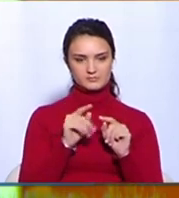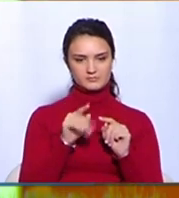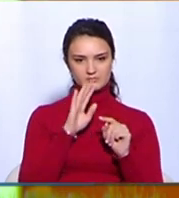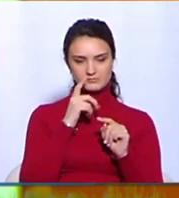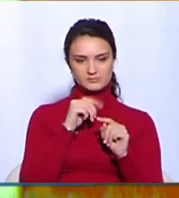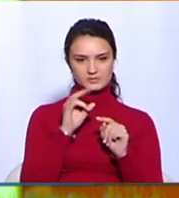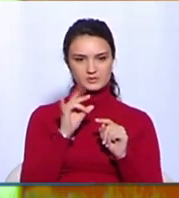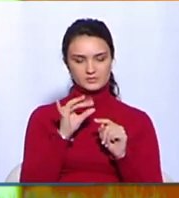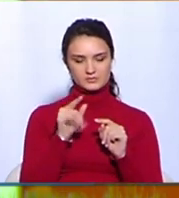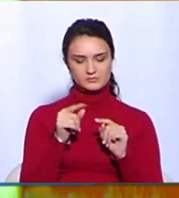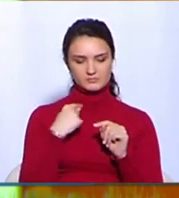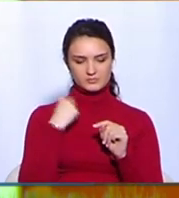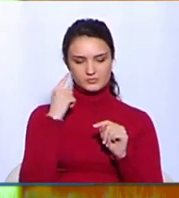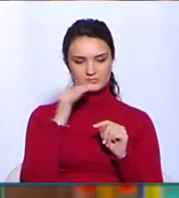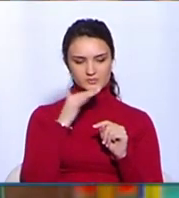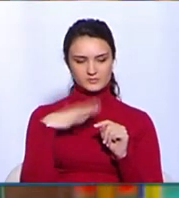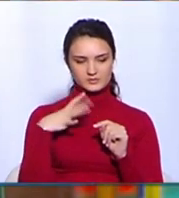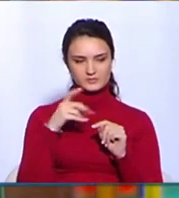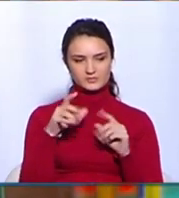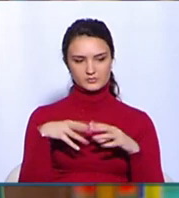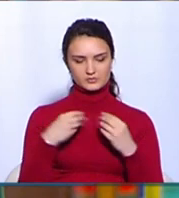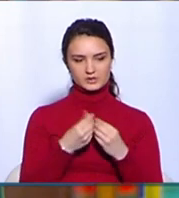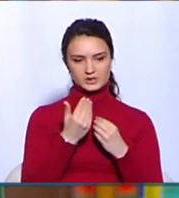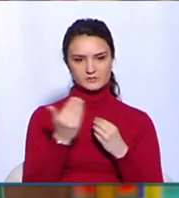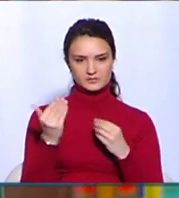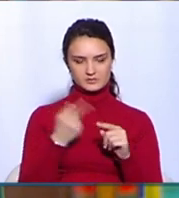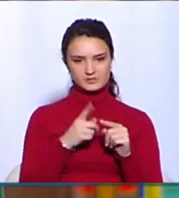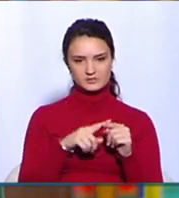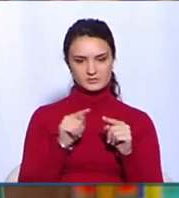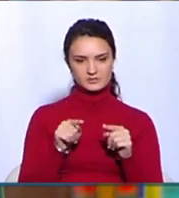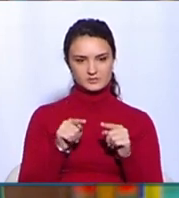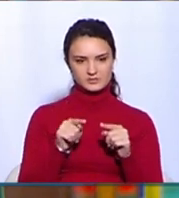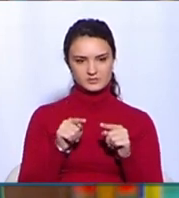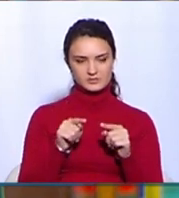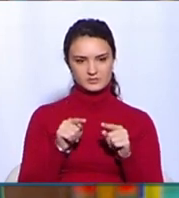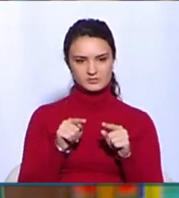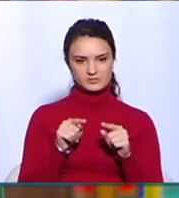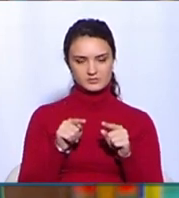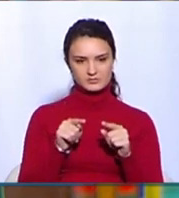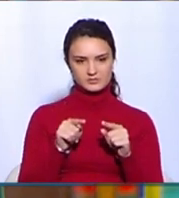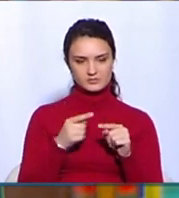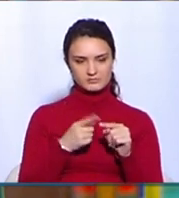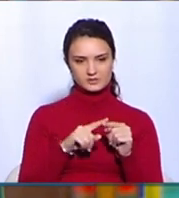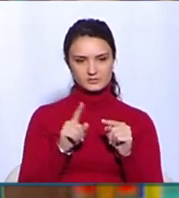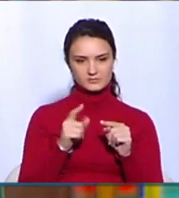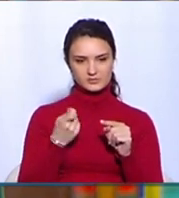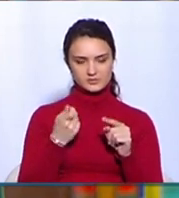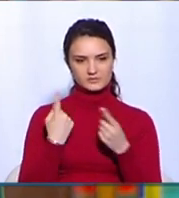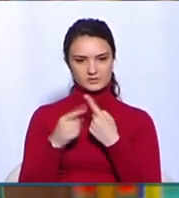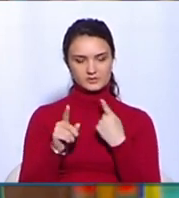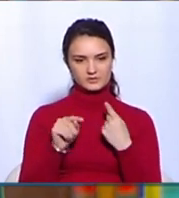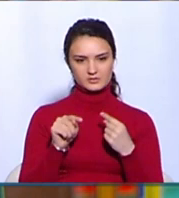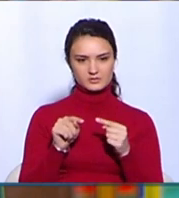თქვენთან, ქალბატონო ნინო. მე მგონი ბევრი ქართველი ოჯახისთვის არის ეს რა ვიცი ნიშანი იმისა, რომ ცოტა სხვანაა